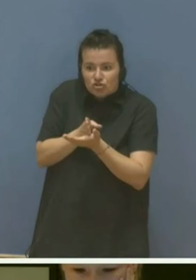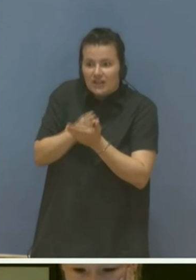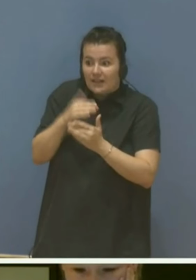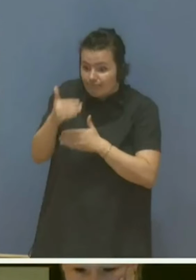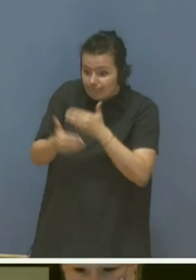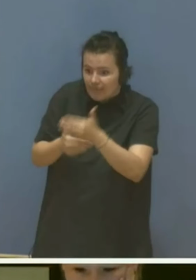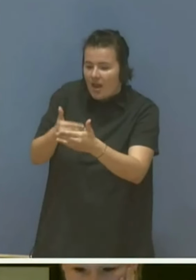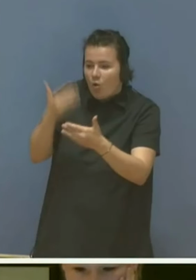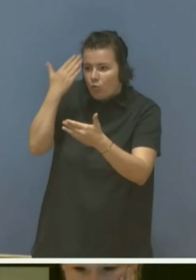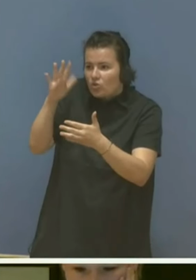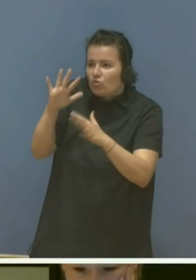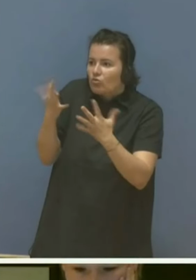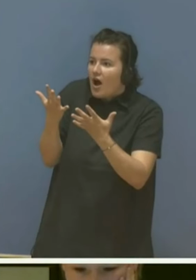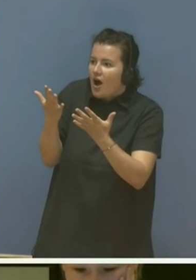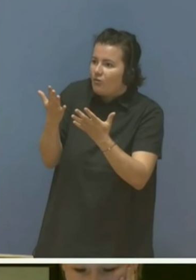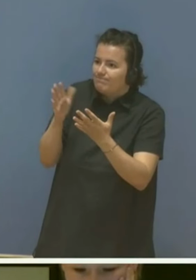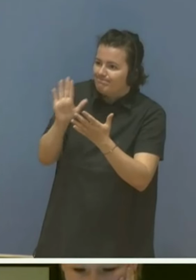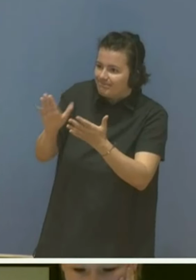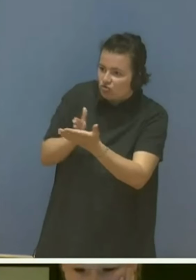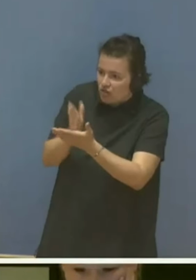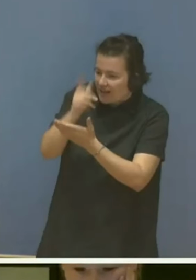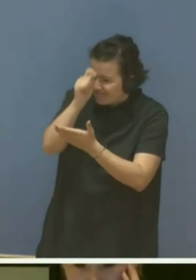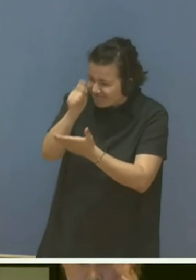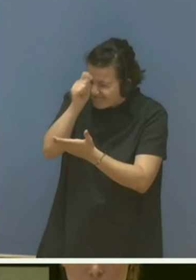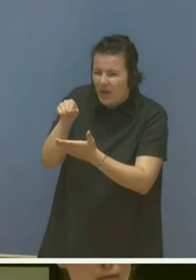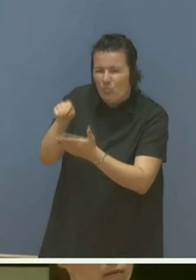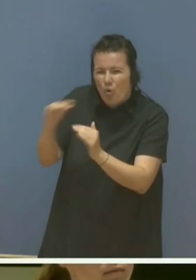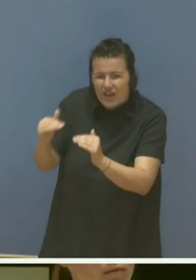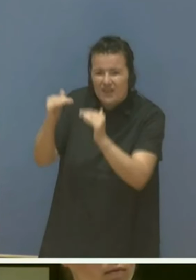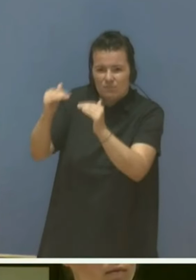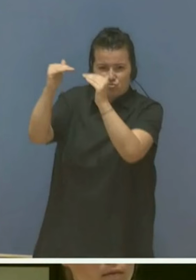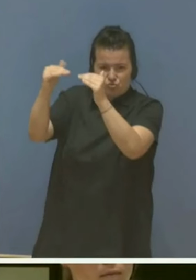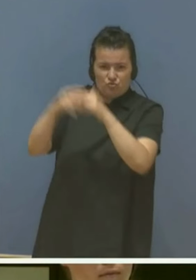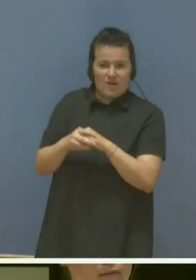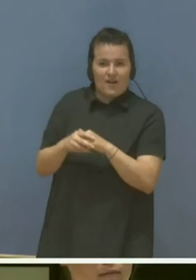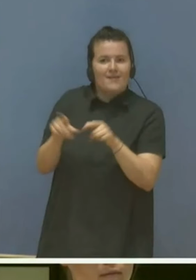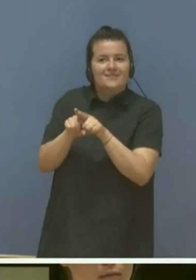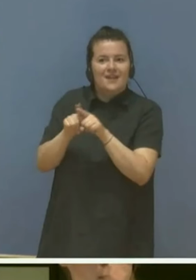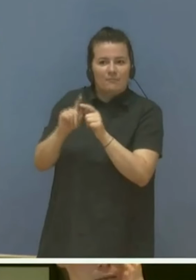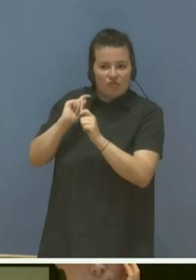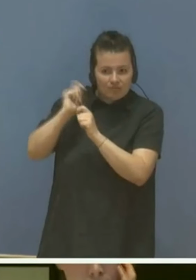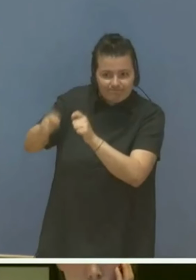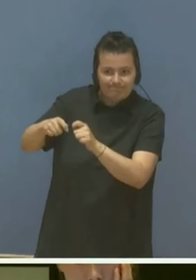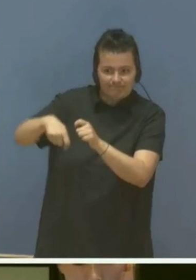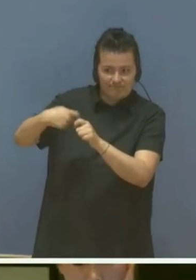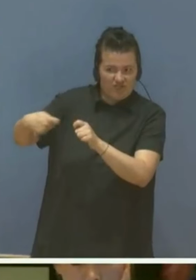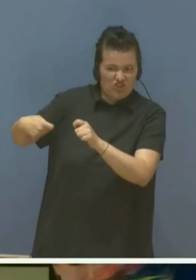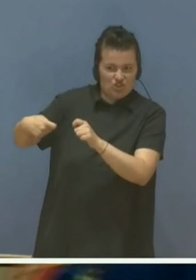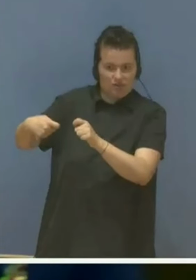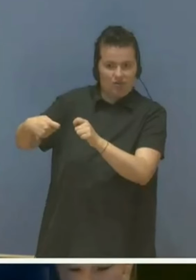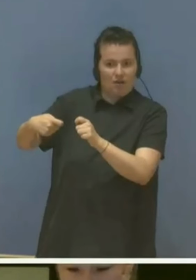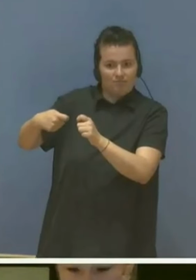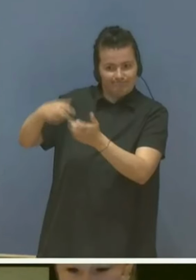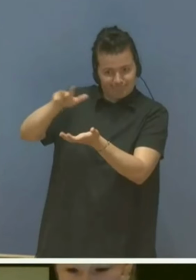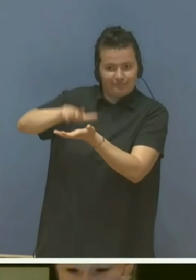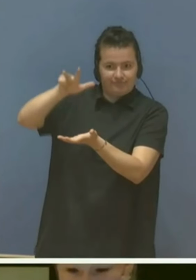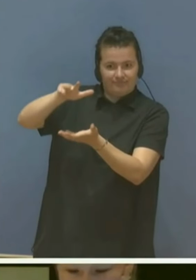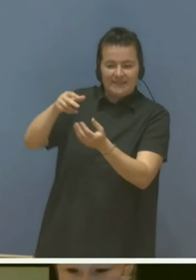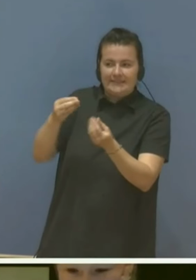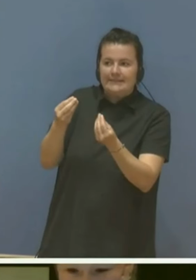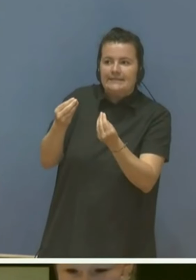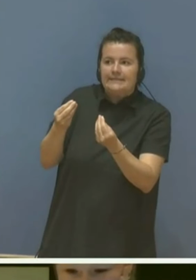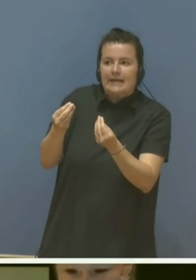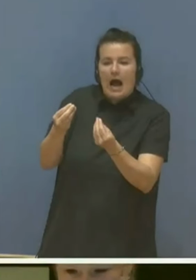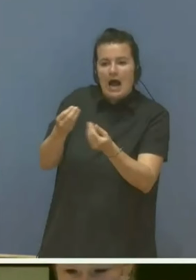вопросам рыболовства. Для успешного решения этой задачи на национальном уровне необходимо расширение полномочий и общей роли